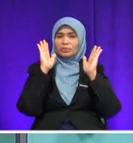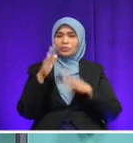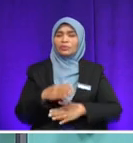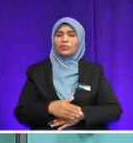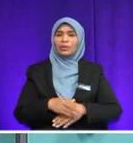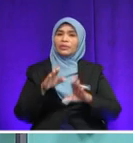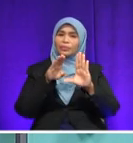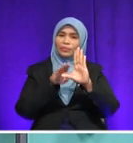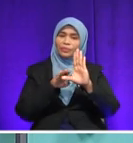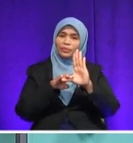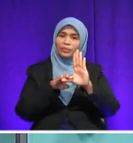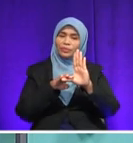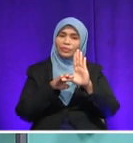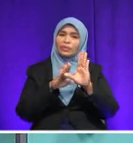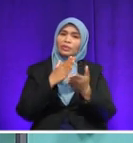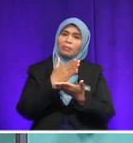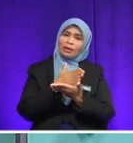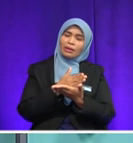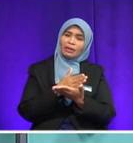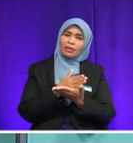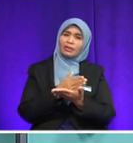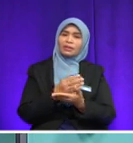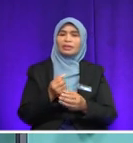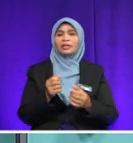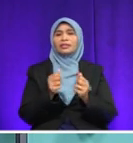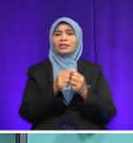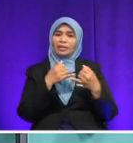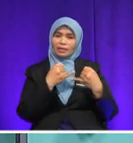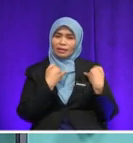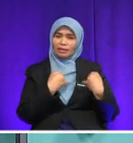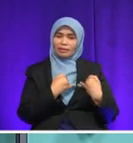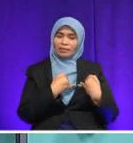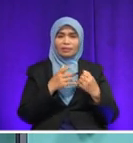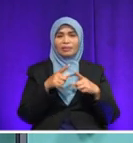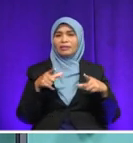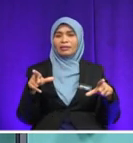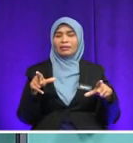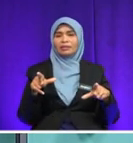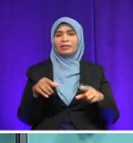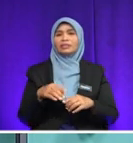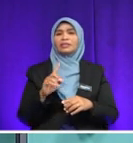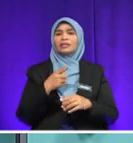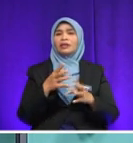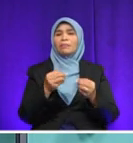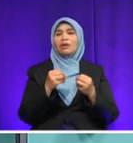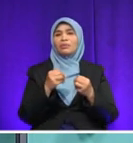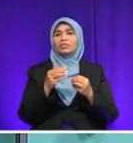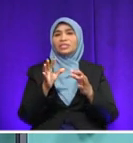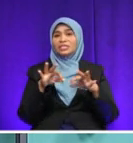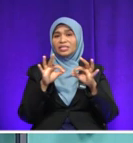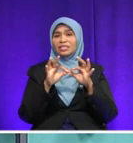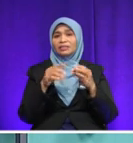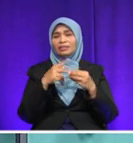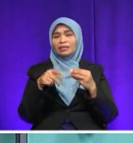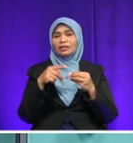baring atau menggunakan hati dan sebagainya tetapi kita tak cinta ini adalah konsep rukhsah konsepnya